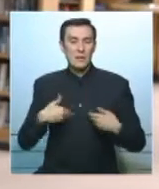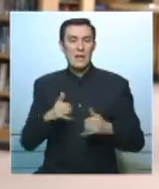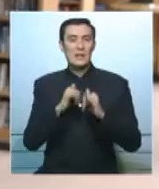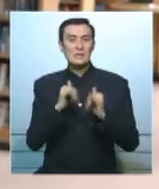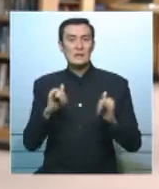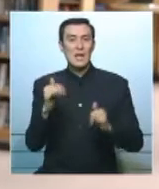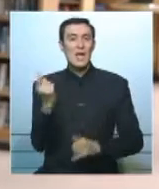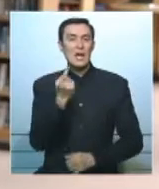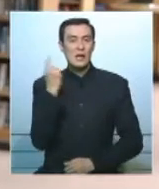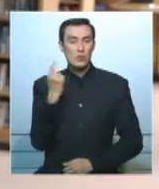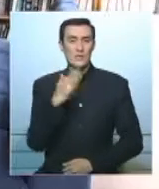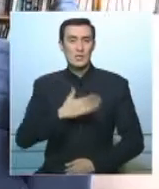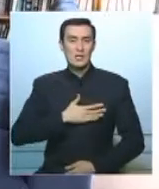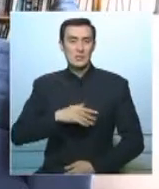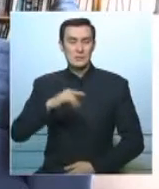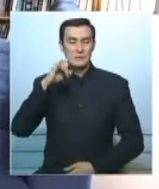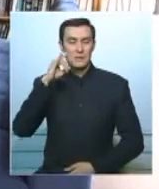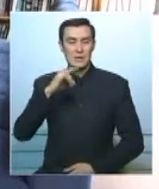экономики нашей страны.